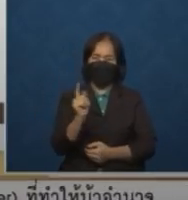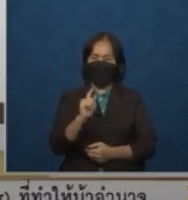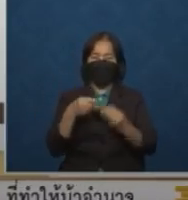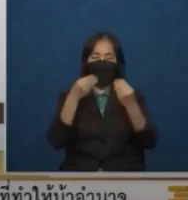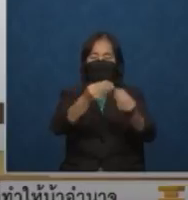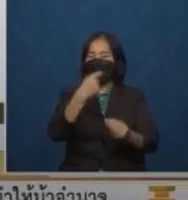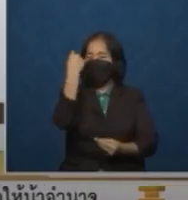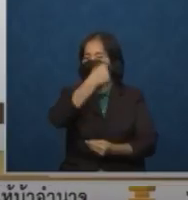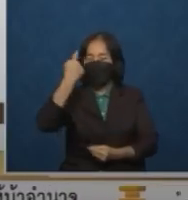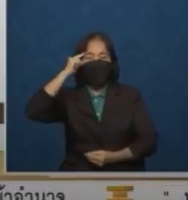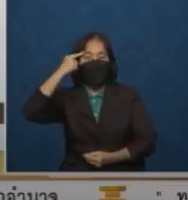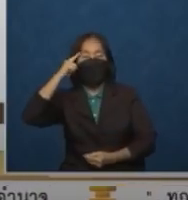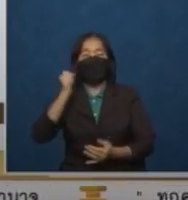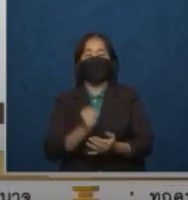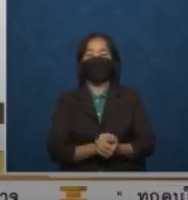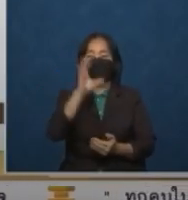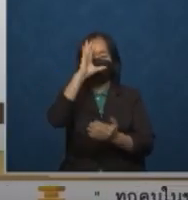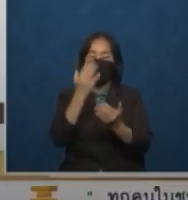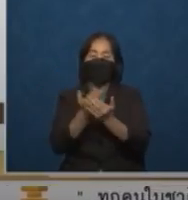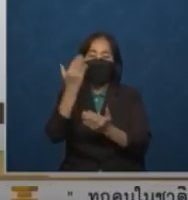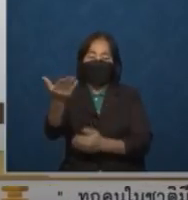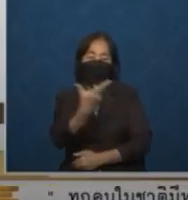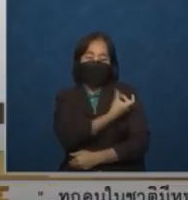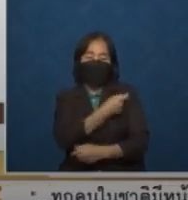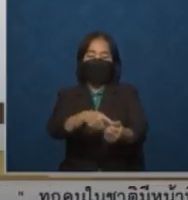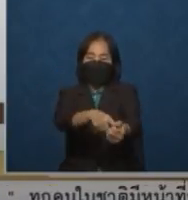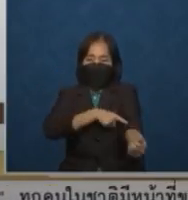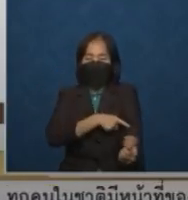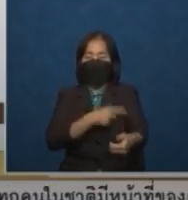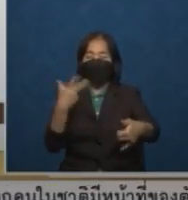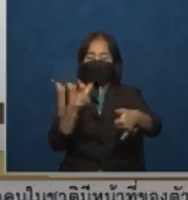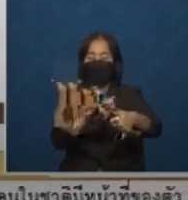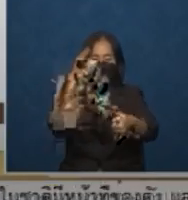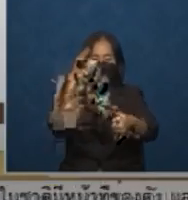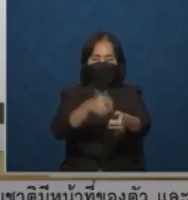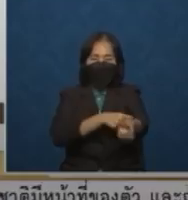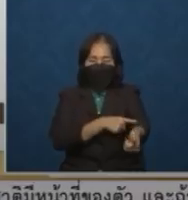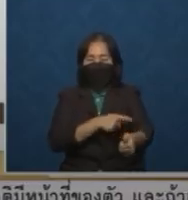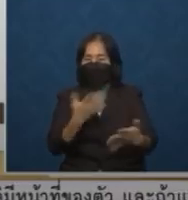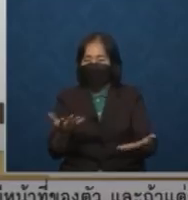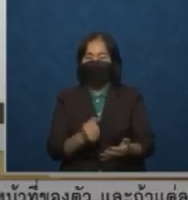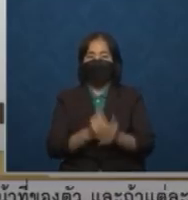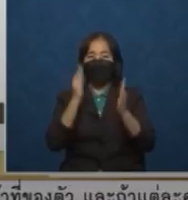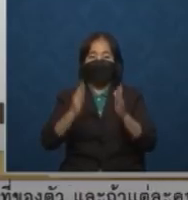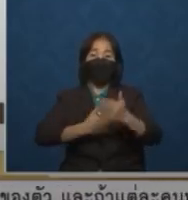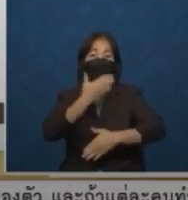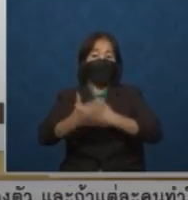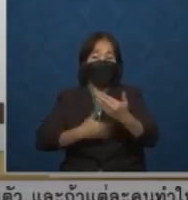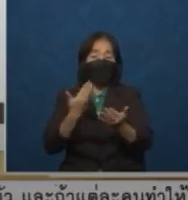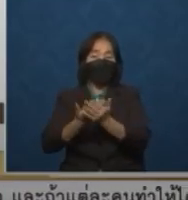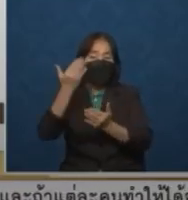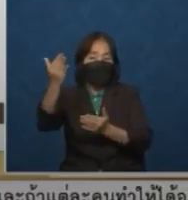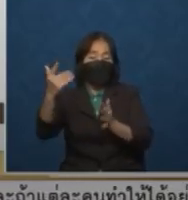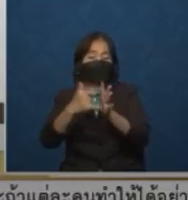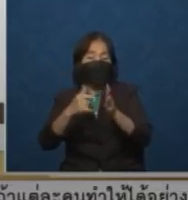คนการจัดหาวัคซีนที่ล่าช้าใครได้ประโยชน์คะพ่อค้าที่นำเข้าวัคซีนเถื่อนใช่หรือ